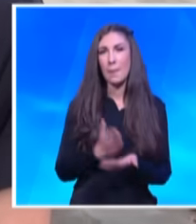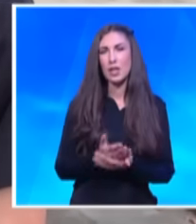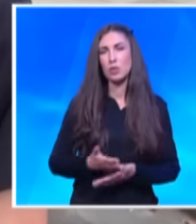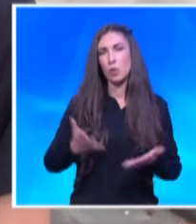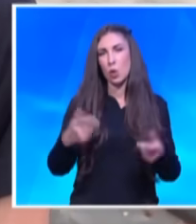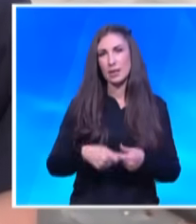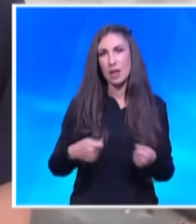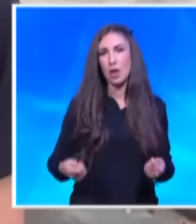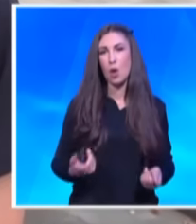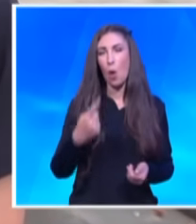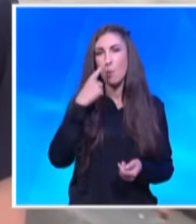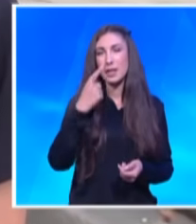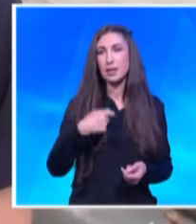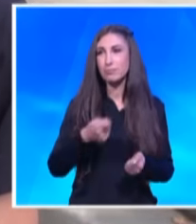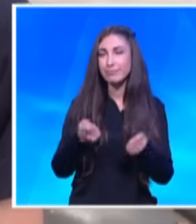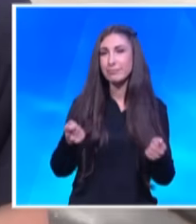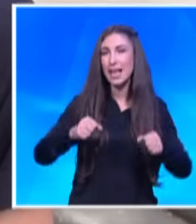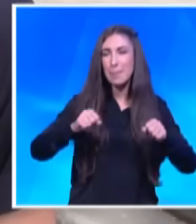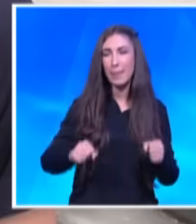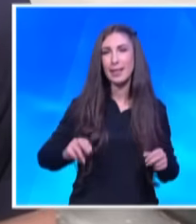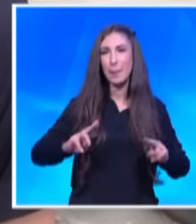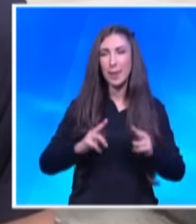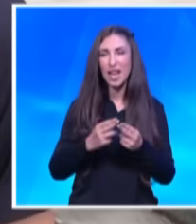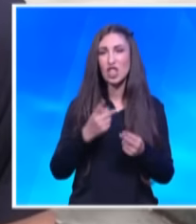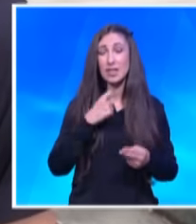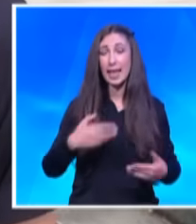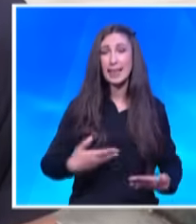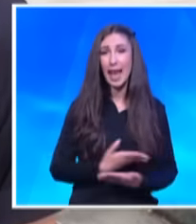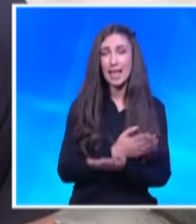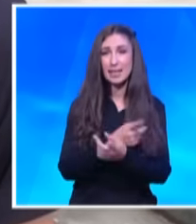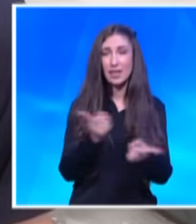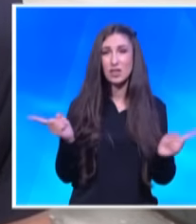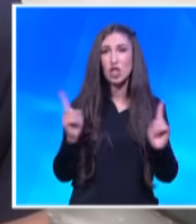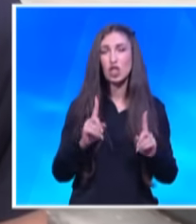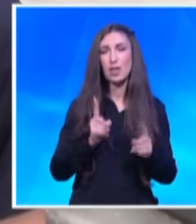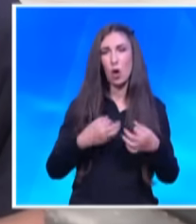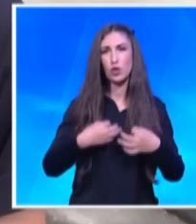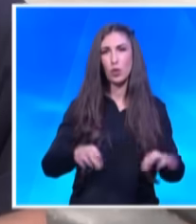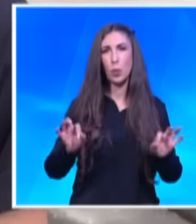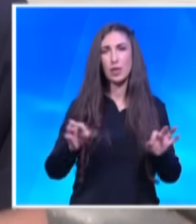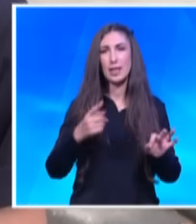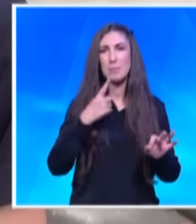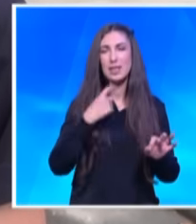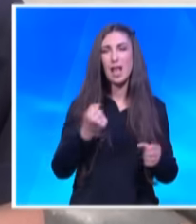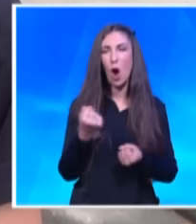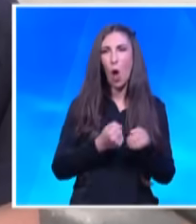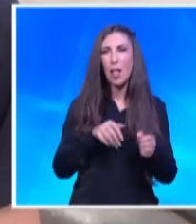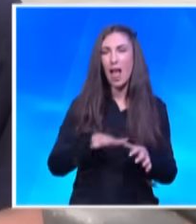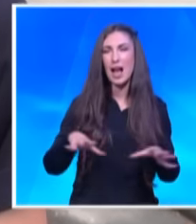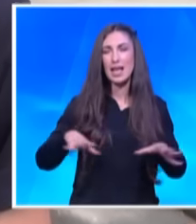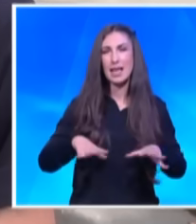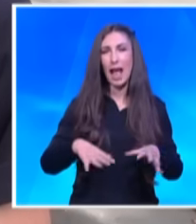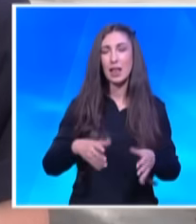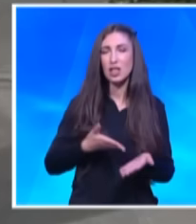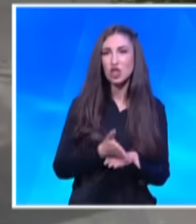дълго. Опитахме да убедим кметството на Париж в интереса за всички да освободим натоварения с автомобили град,